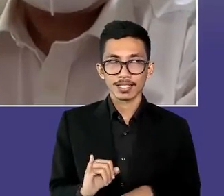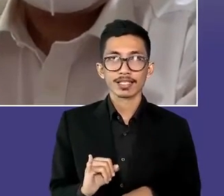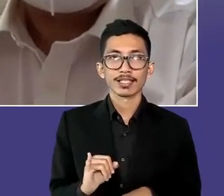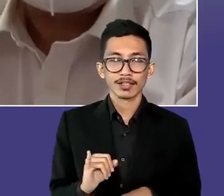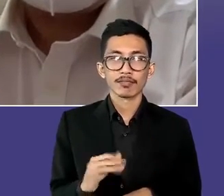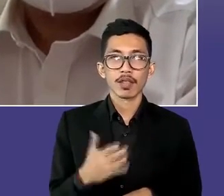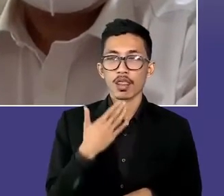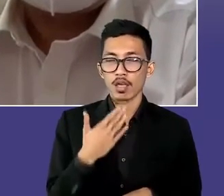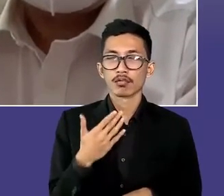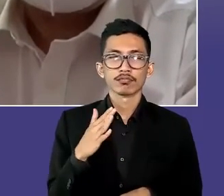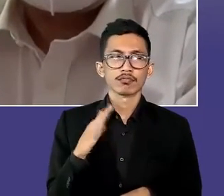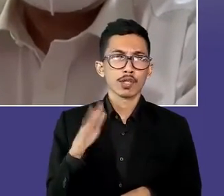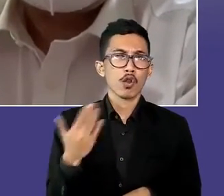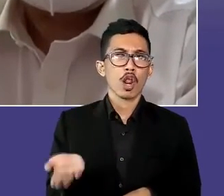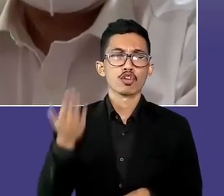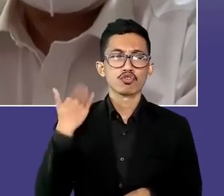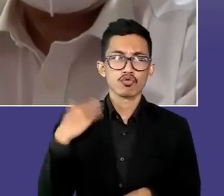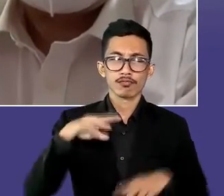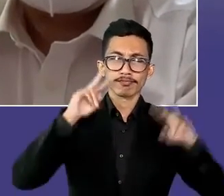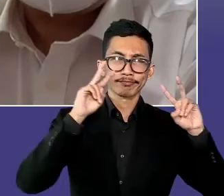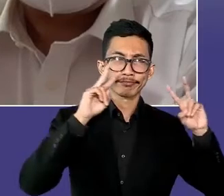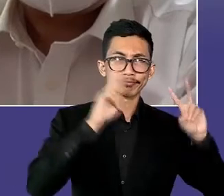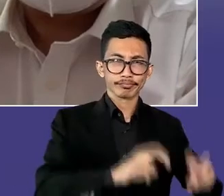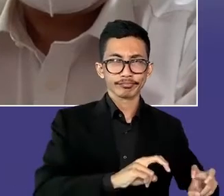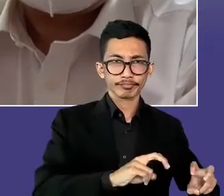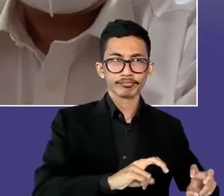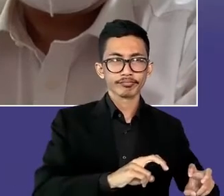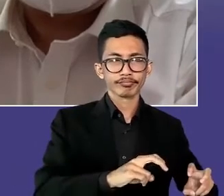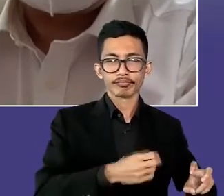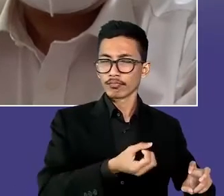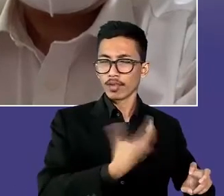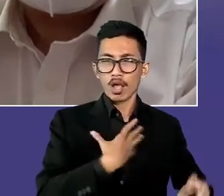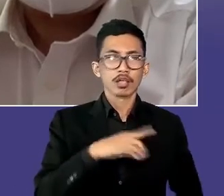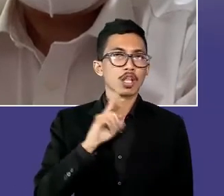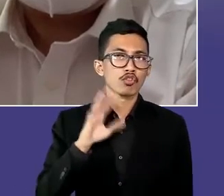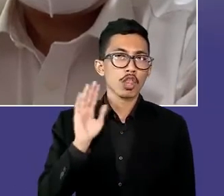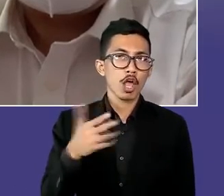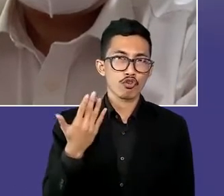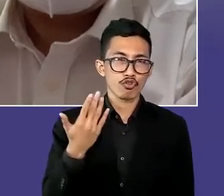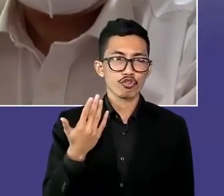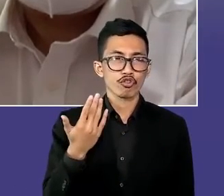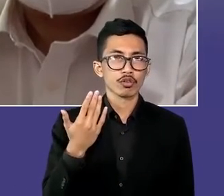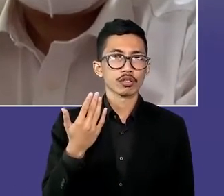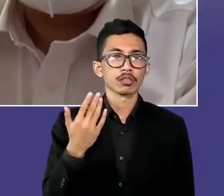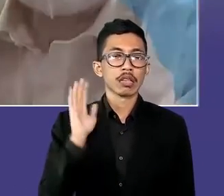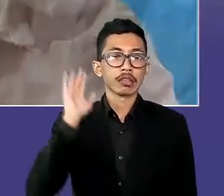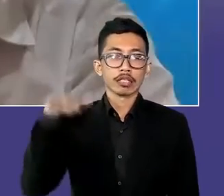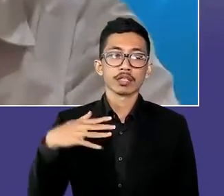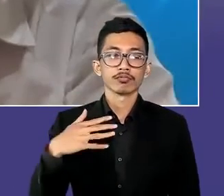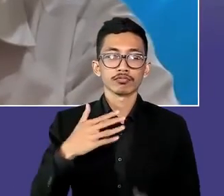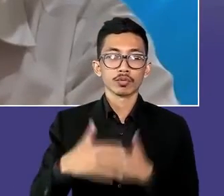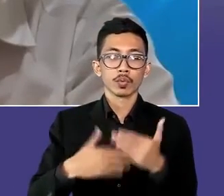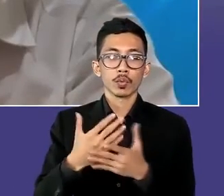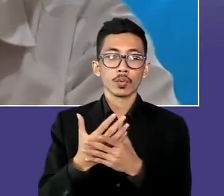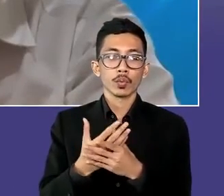ke tahun lalu, ini ada prediksi yang mengatakan bahwa satu tahun ini pandemi akan segera berakhir. Tapi ternyata